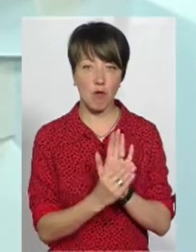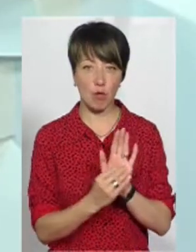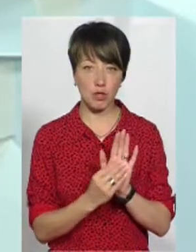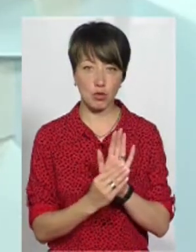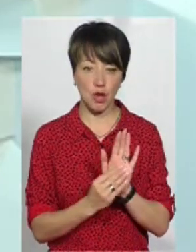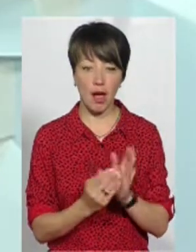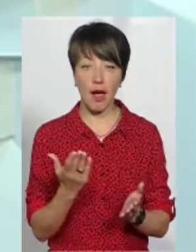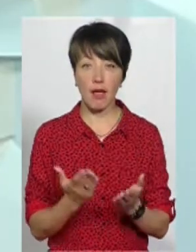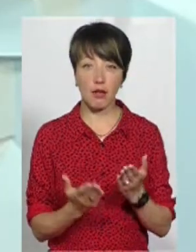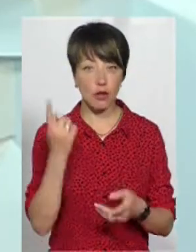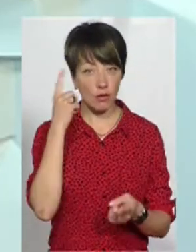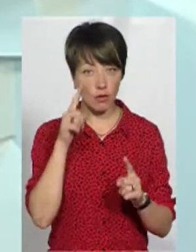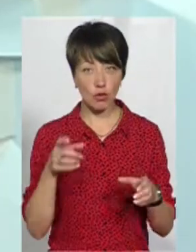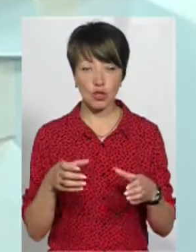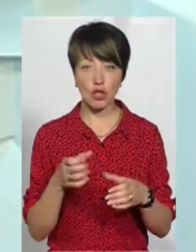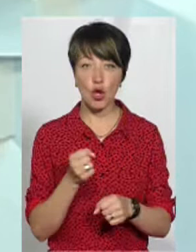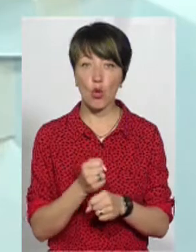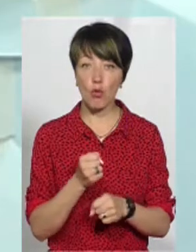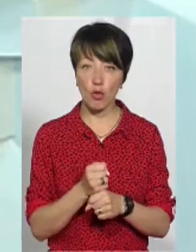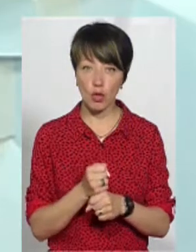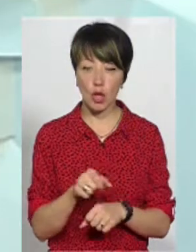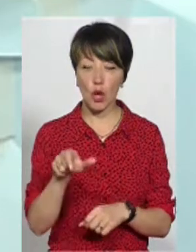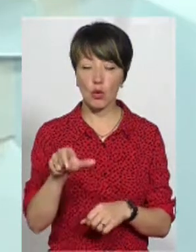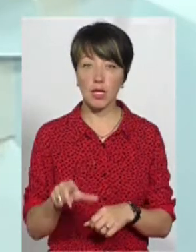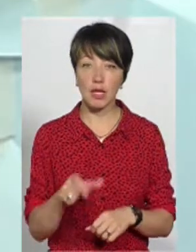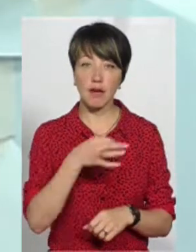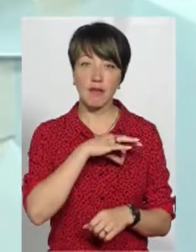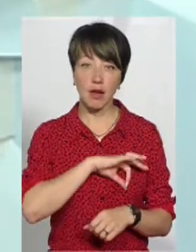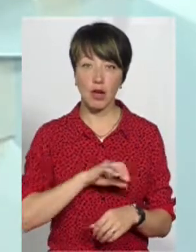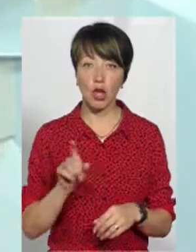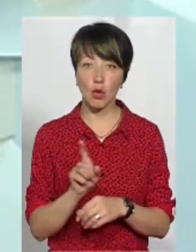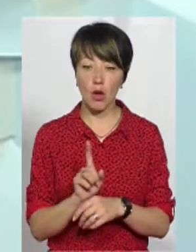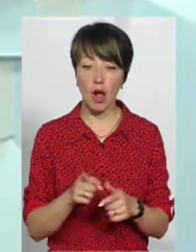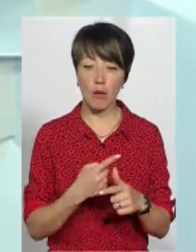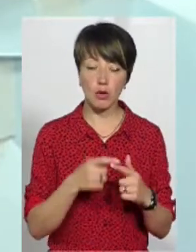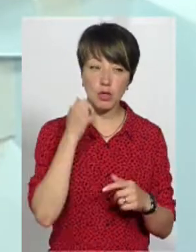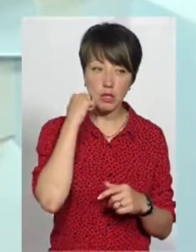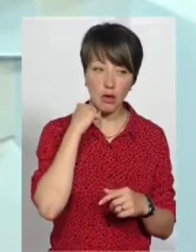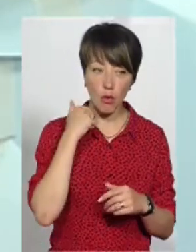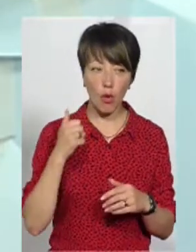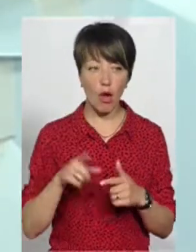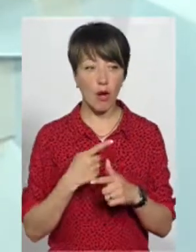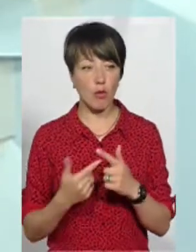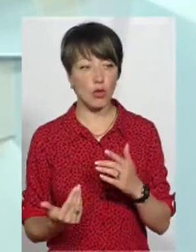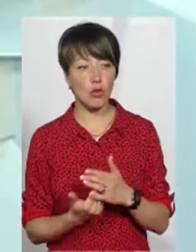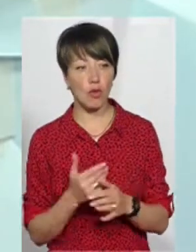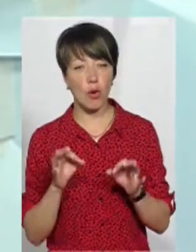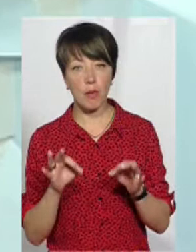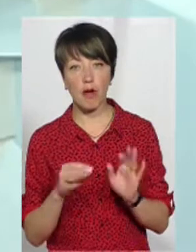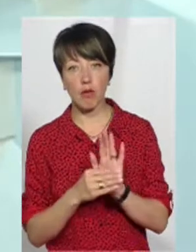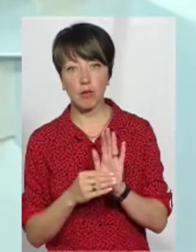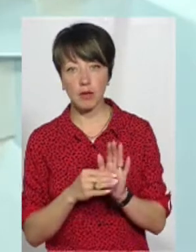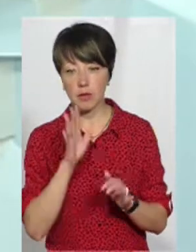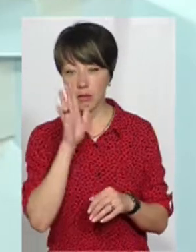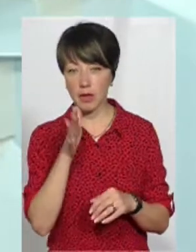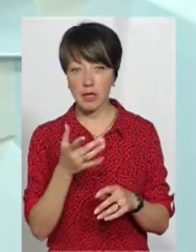А якщо у творчій роботі людина використає норми або старого, або нового правопису, впродовж 5 років